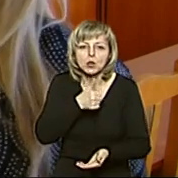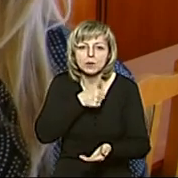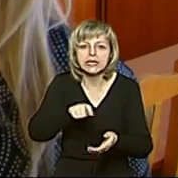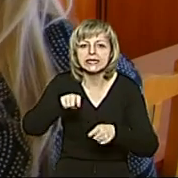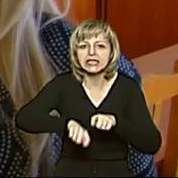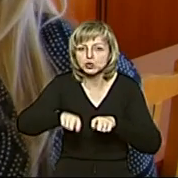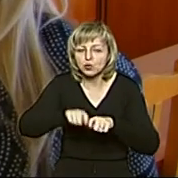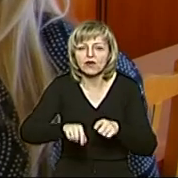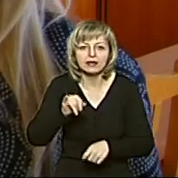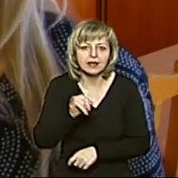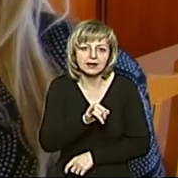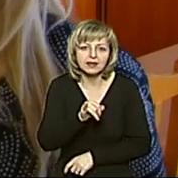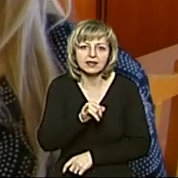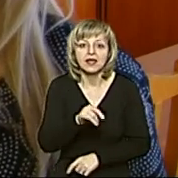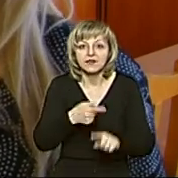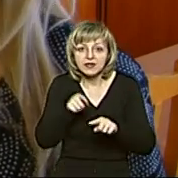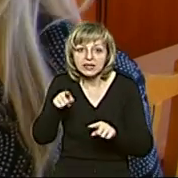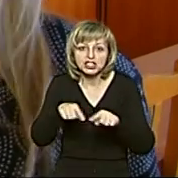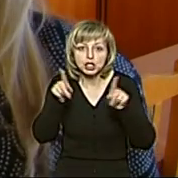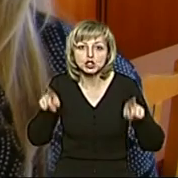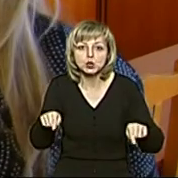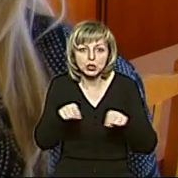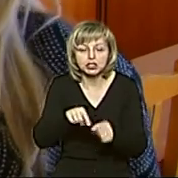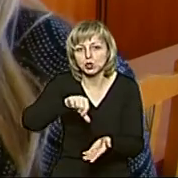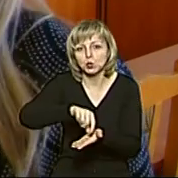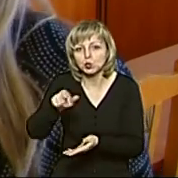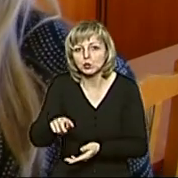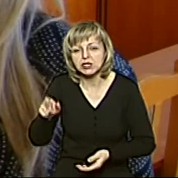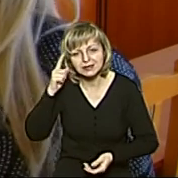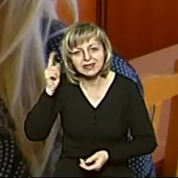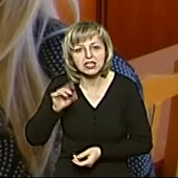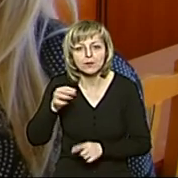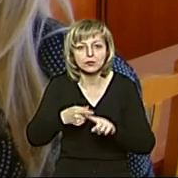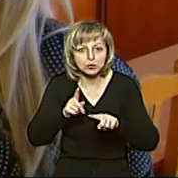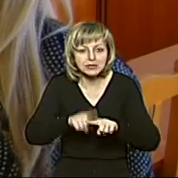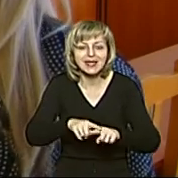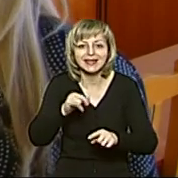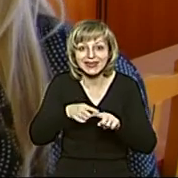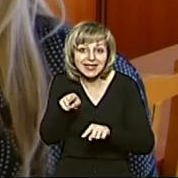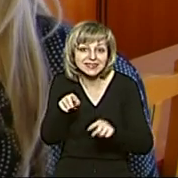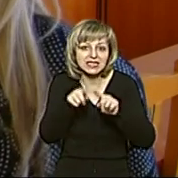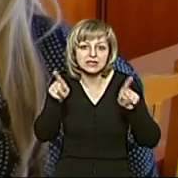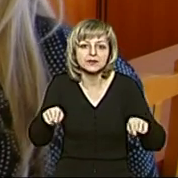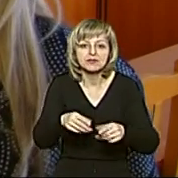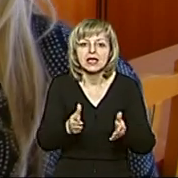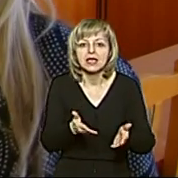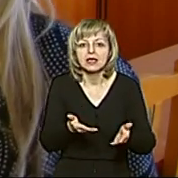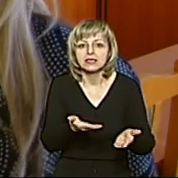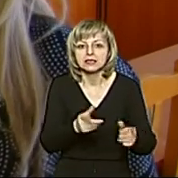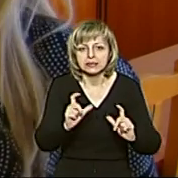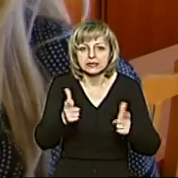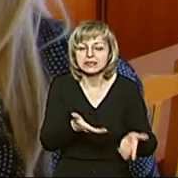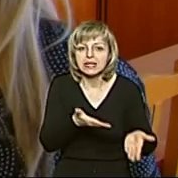тестування, і на цій сторінці, учасники знають про ці сторінки, і на цій сторінці запрошення вже